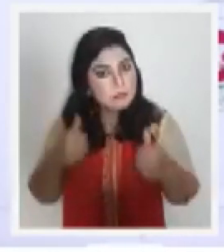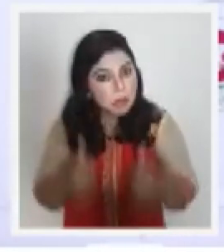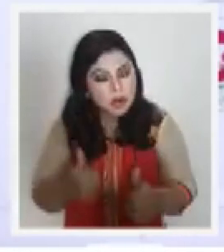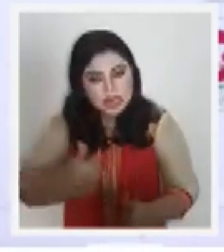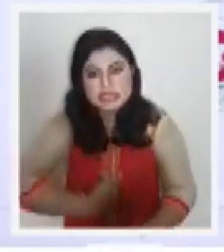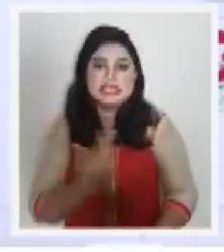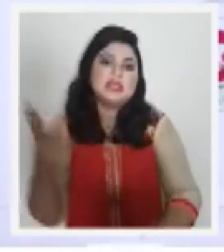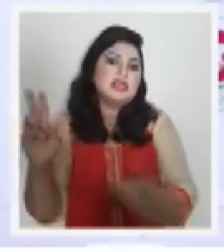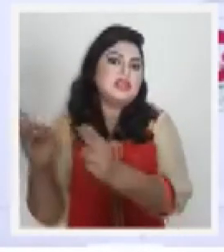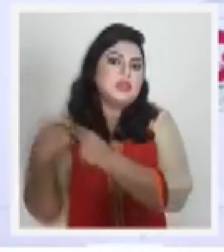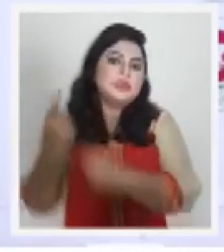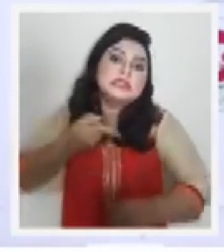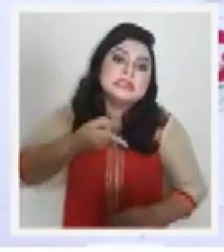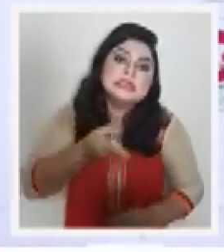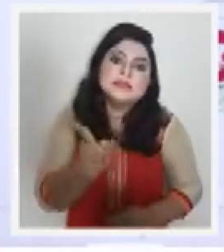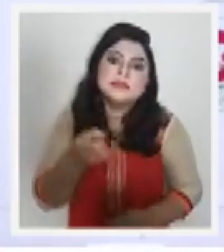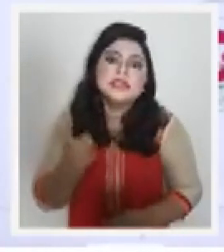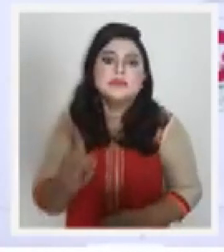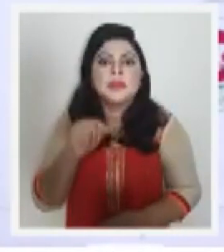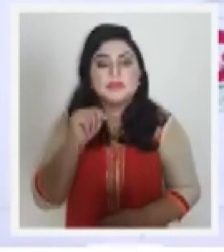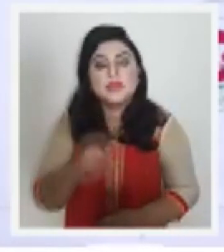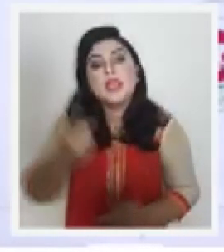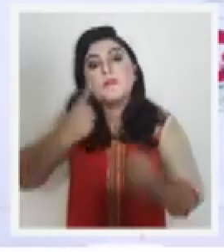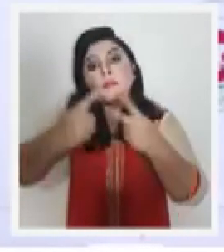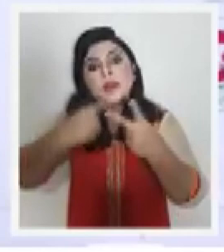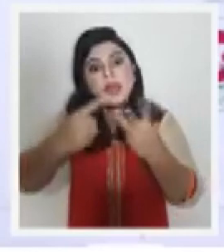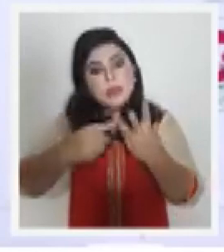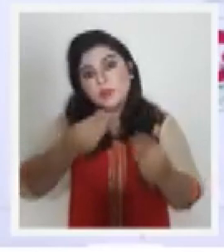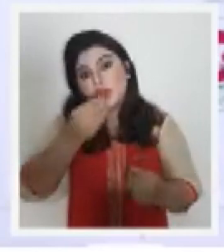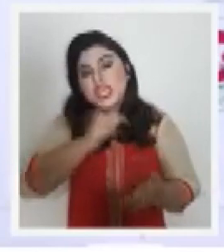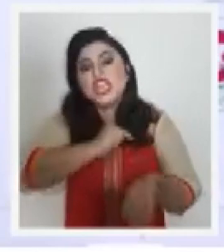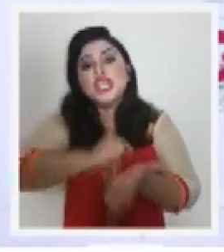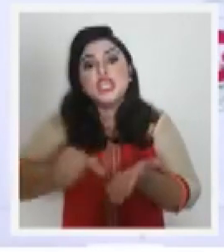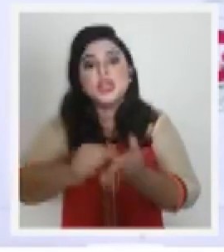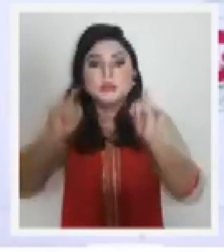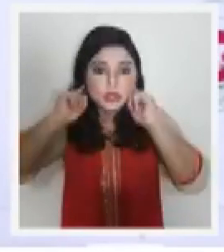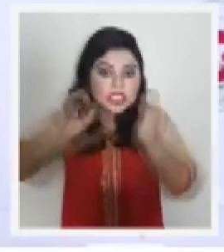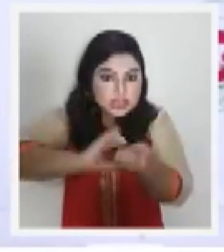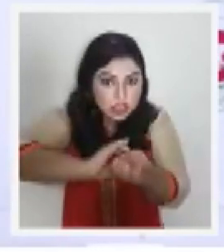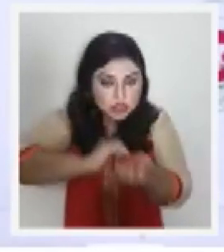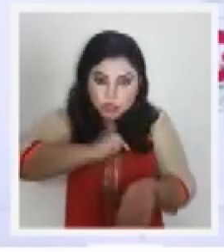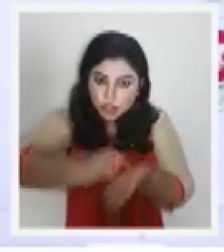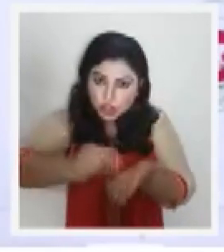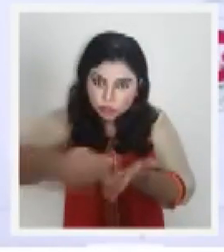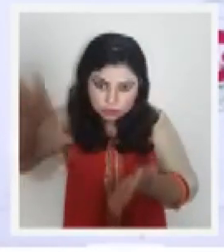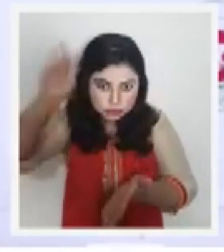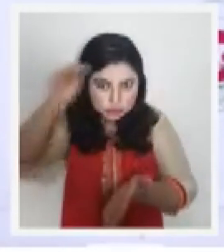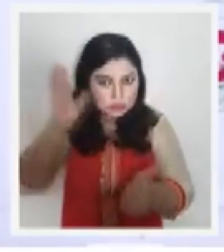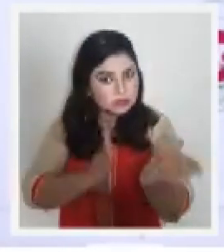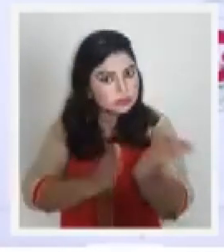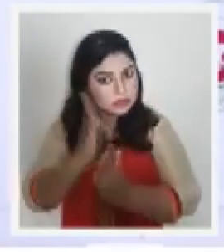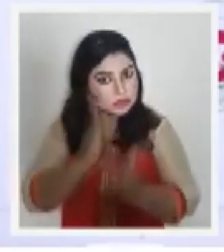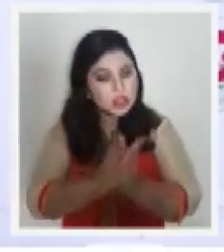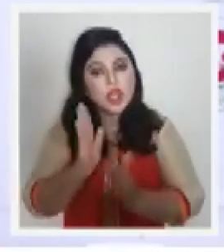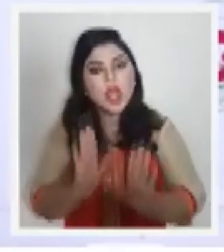আগে প্রতিদিনের মতো আজও বলবো, আপনার সুরক্ষা আপনার হাতে। নিজেকে সুরক্ষিত রাখার জন্য যে স্বাস্থ্যবিধিগুলো প্রতিনিয়ত বলা